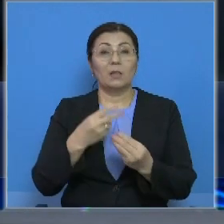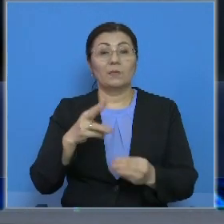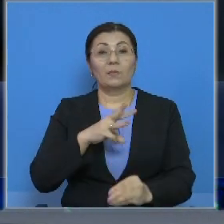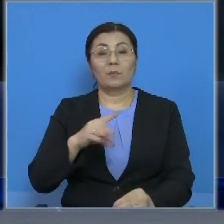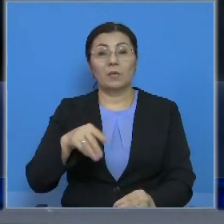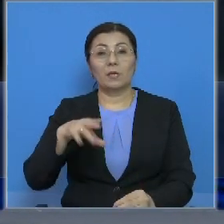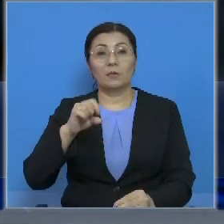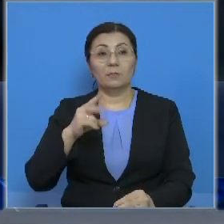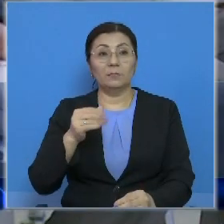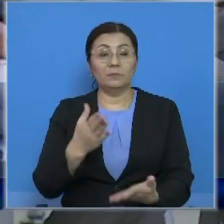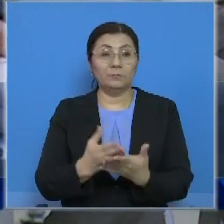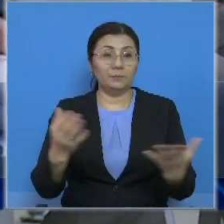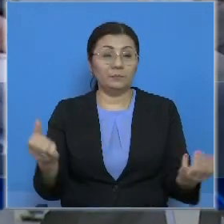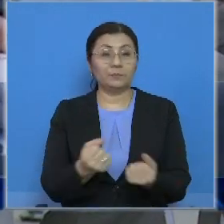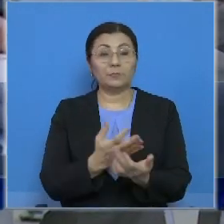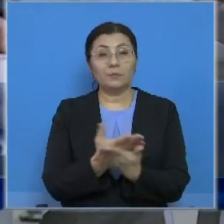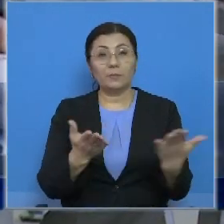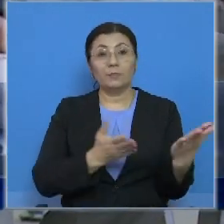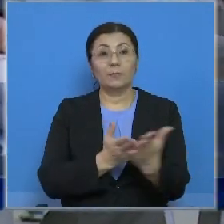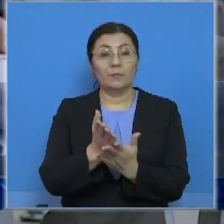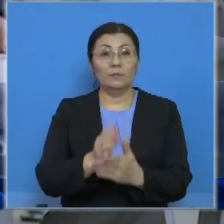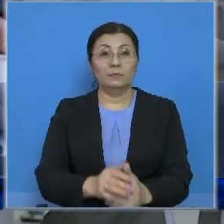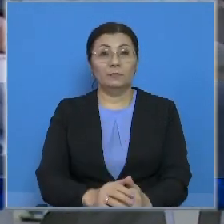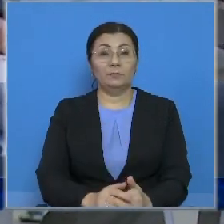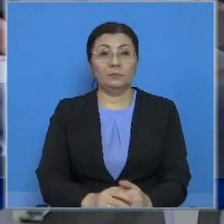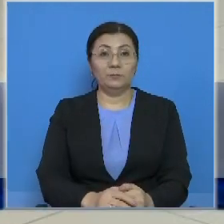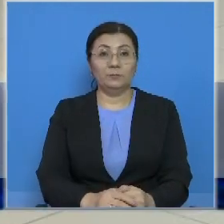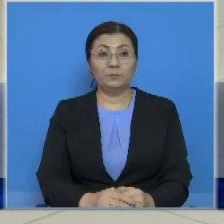тенге. Поддержка ведется по нескольким направлениям.